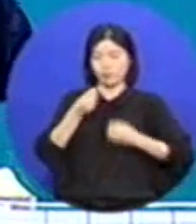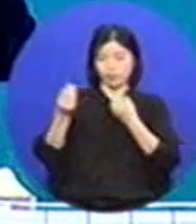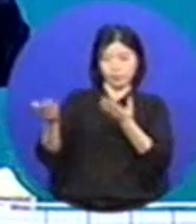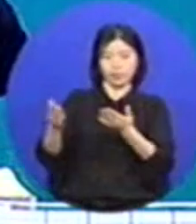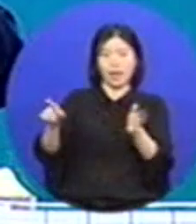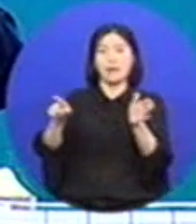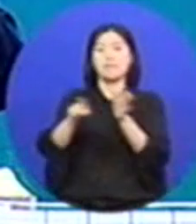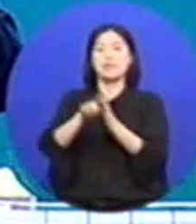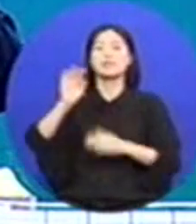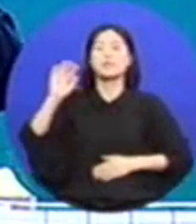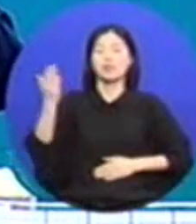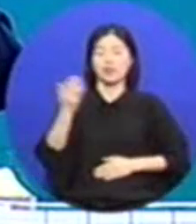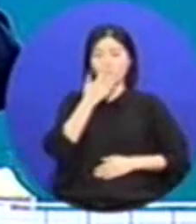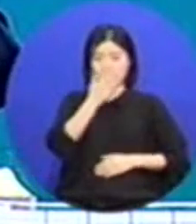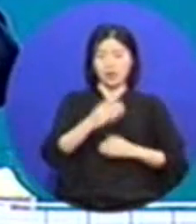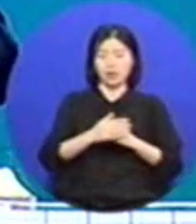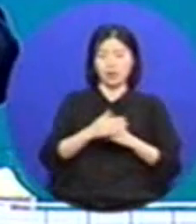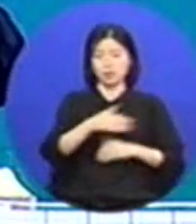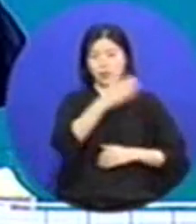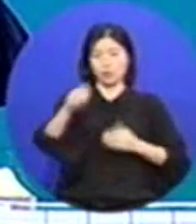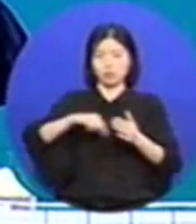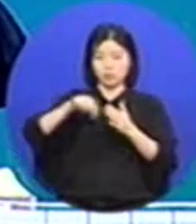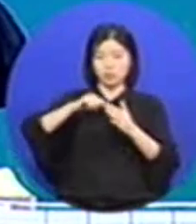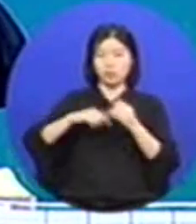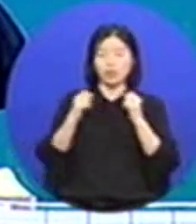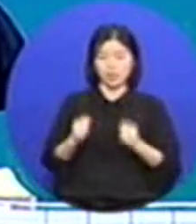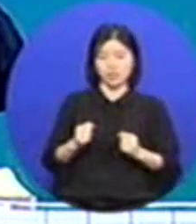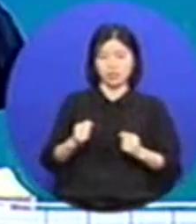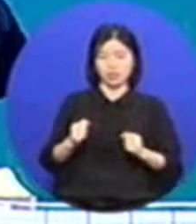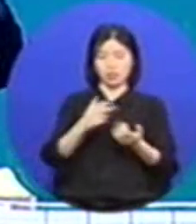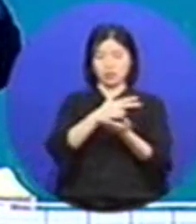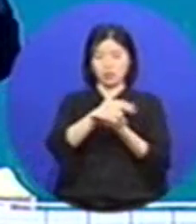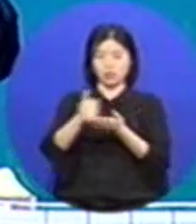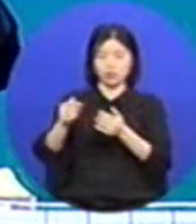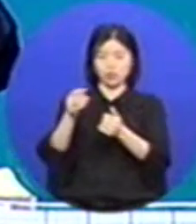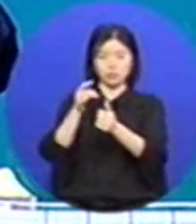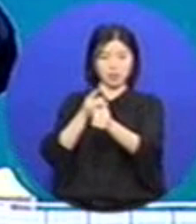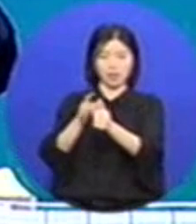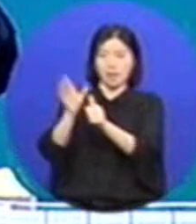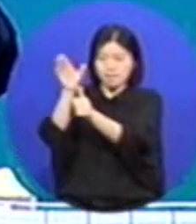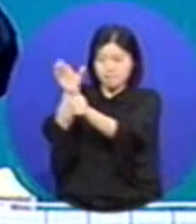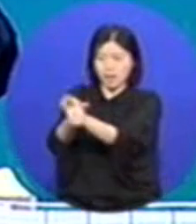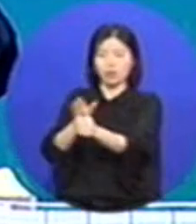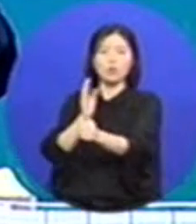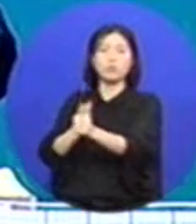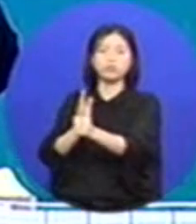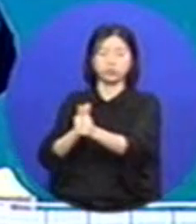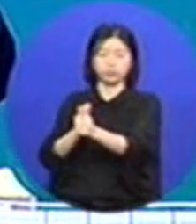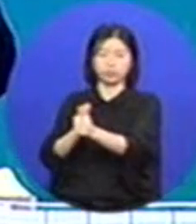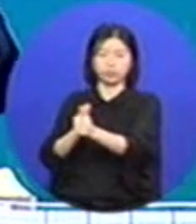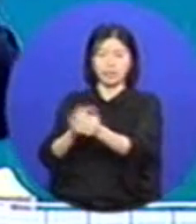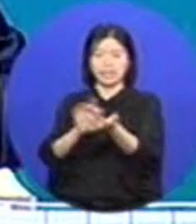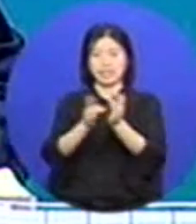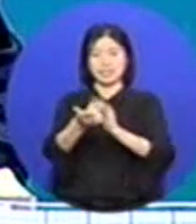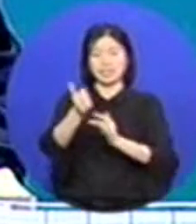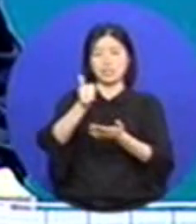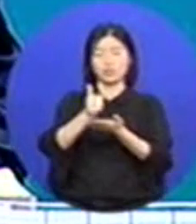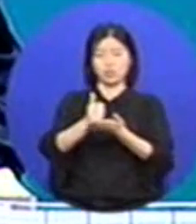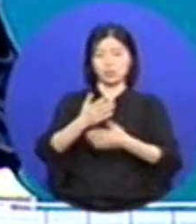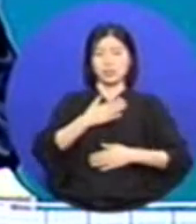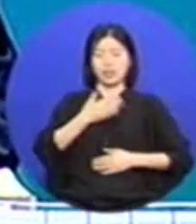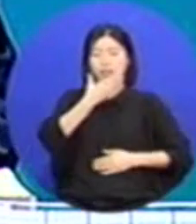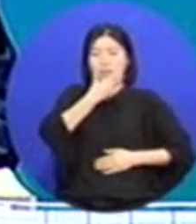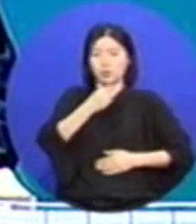되요 이미 여러분 안에 오셨으니 그리고 주님께 맡겨 부탁하세요 예수님이 나의 행복의